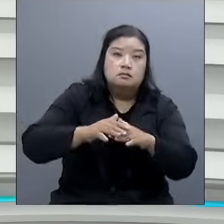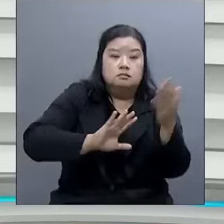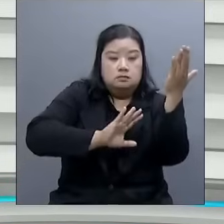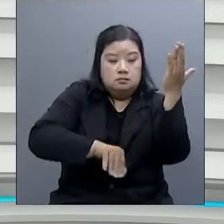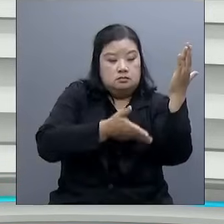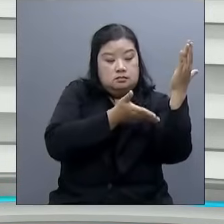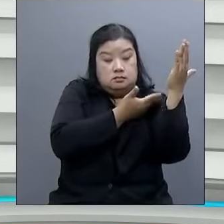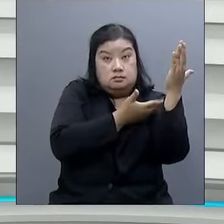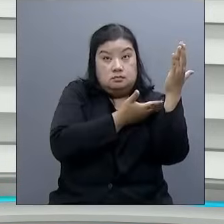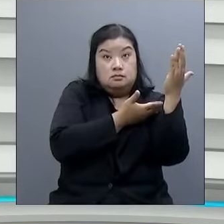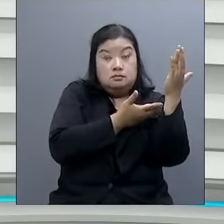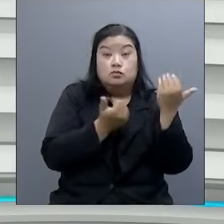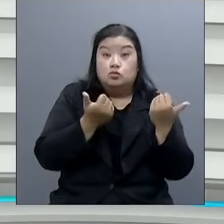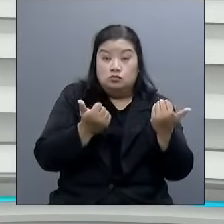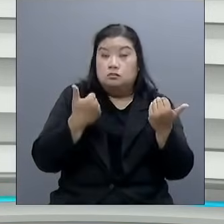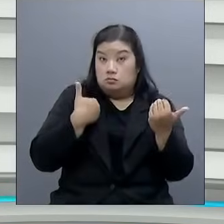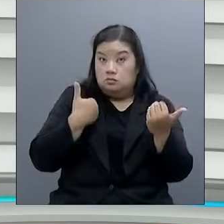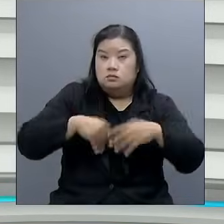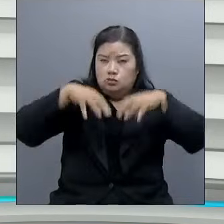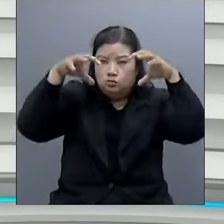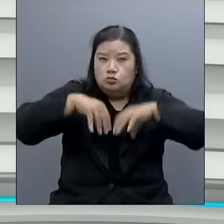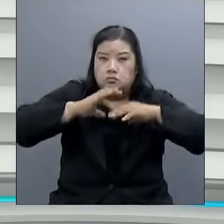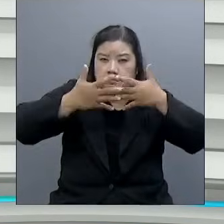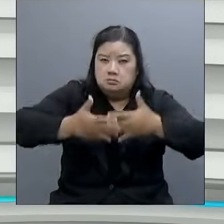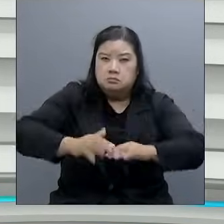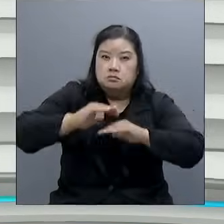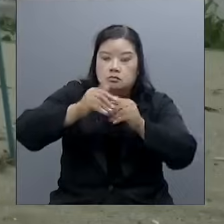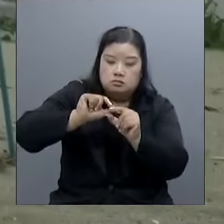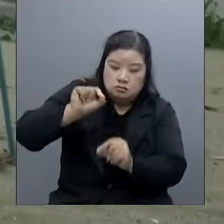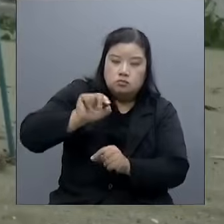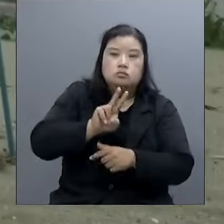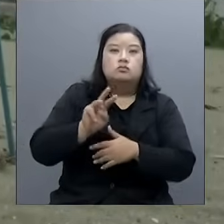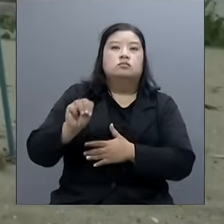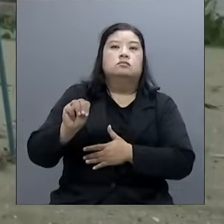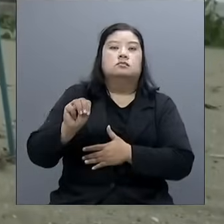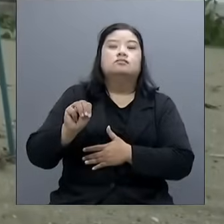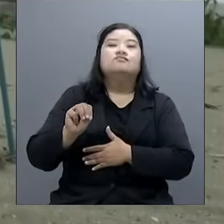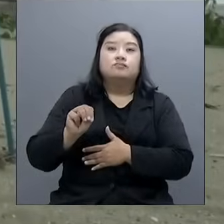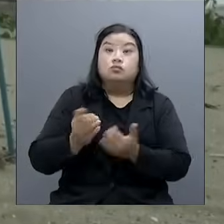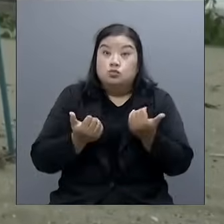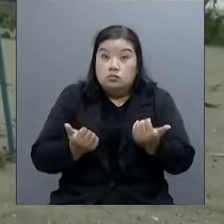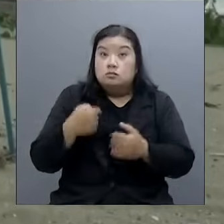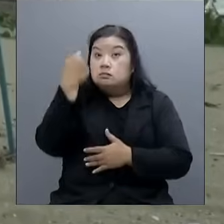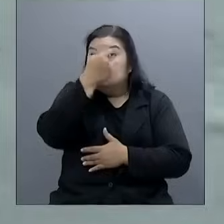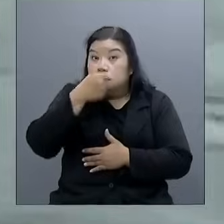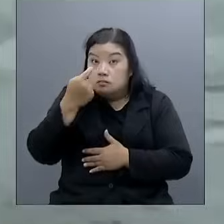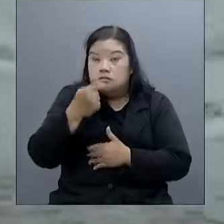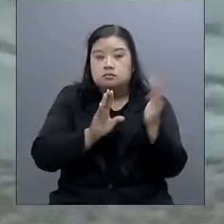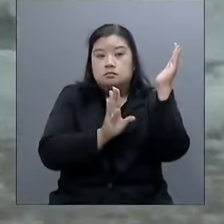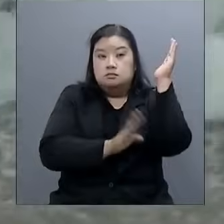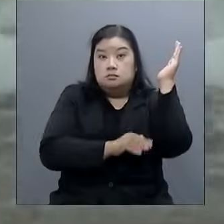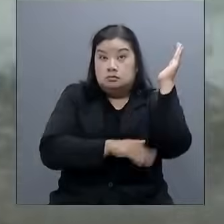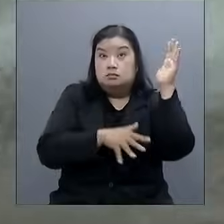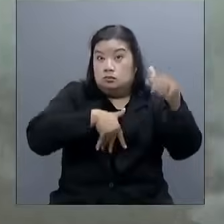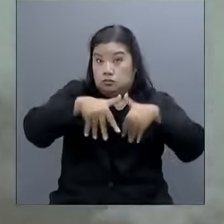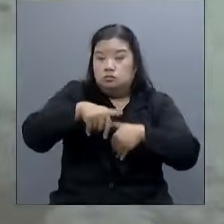ไทยในระยะนี้บริเวณที่มีฝนฟ้าคะนองยังมีคลื่นสูงมากกว่า2เมตรค่ะระยะนี้ก็ขอให้ผู้ที่อยู่ในพื้นที่ภาคใต้ระวังอันตรายจากฝ